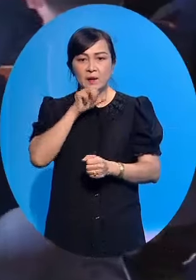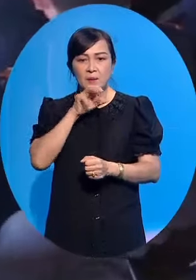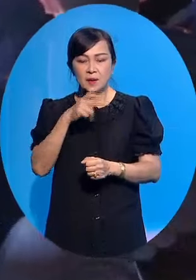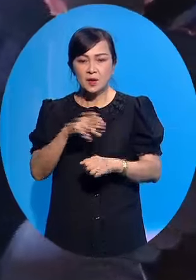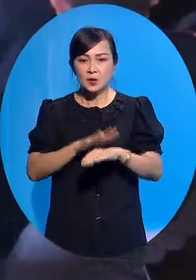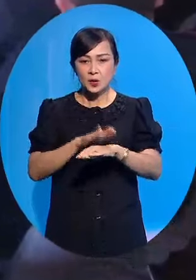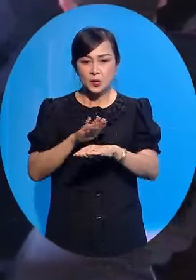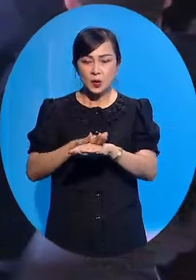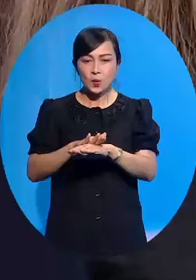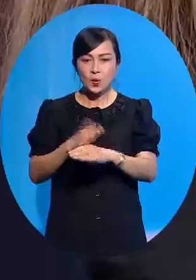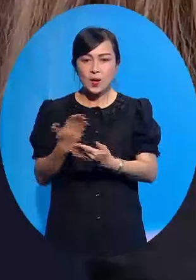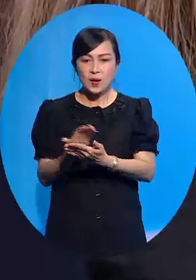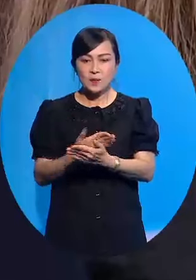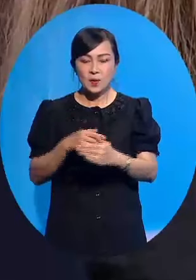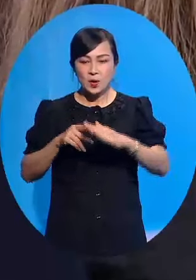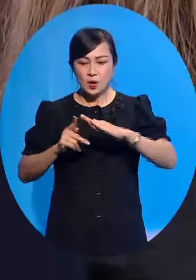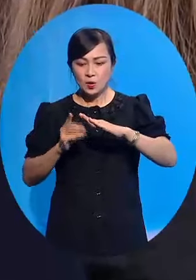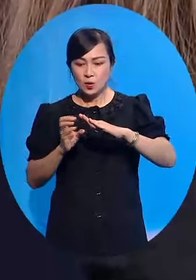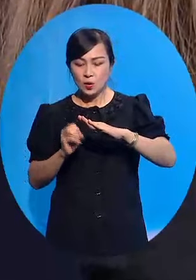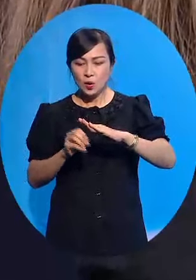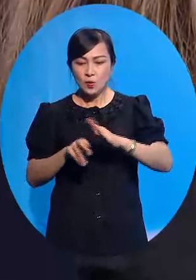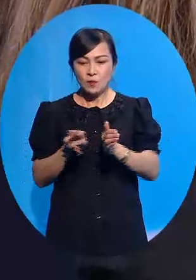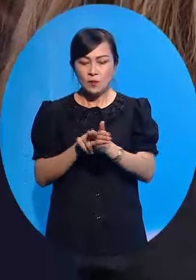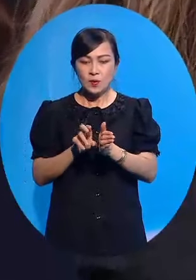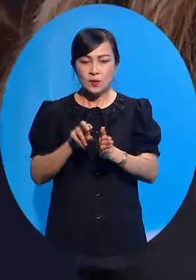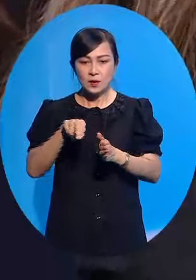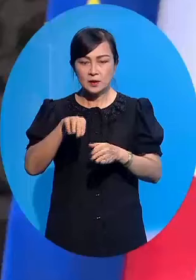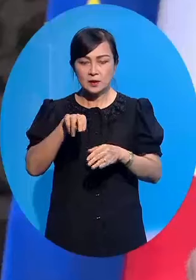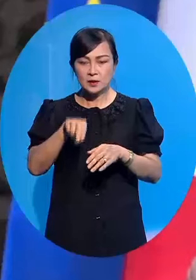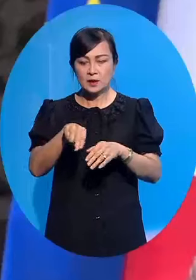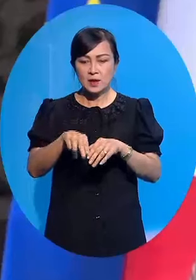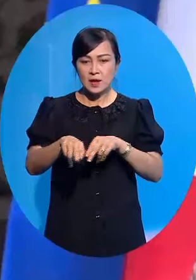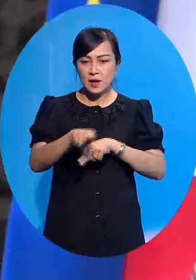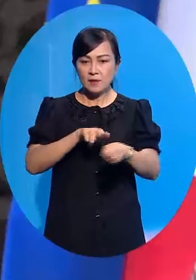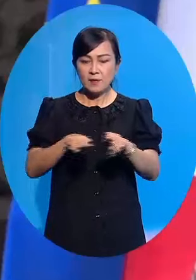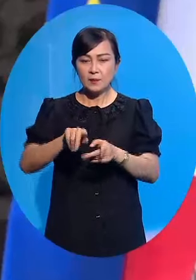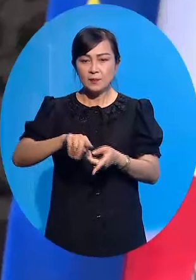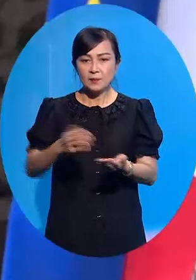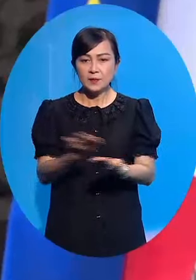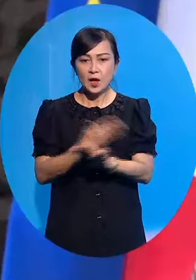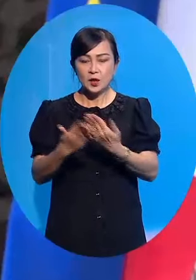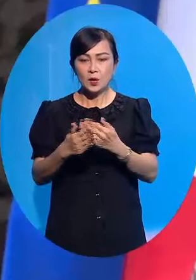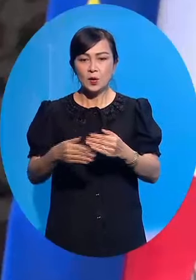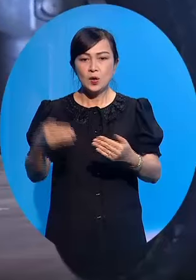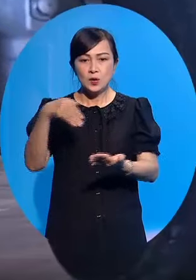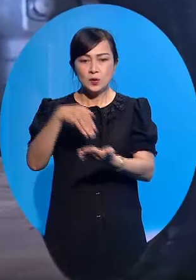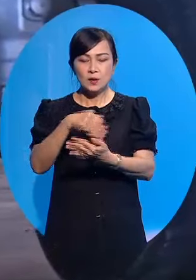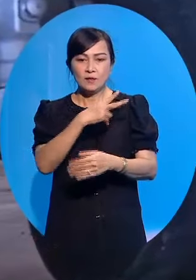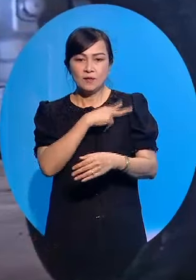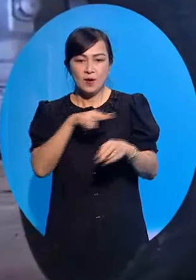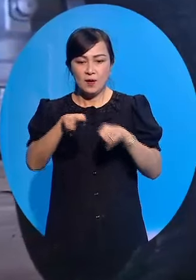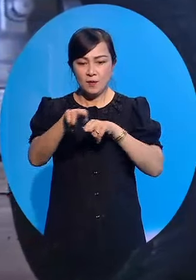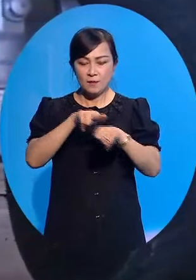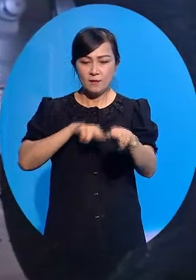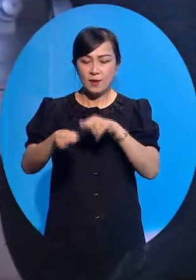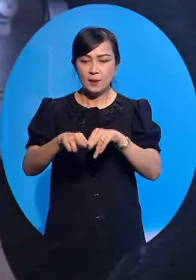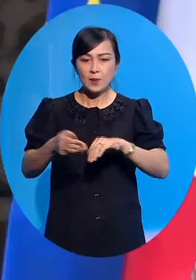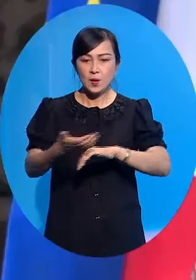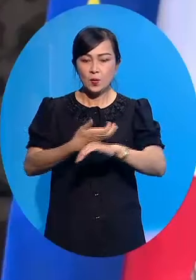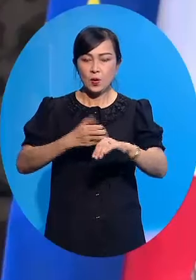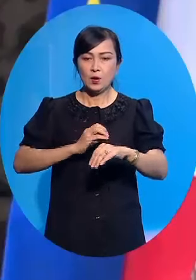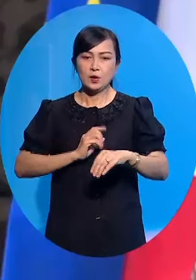cũng kêu gọi hiện đại hóa kho vũ khí hạt nhân của Pháp, thay đổi chiến lược quân sự theo hướng củng cố vai trò của Pháp với tư cách là một cường quốc độc